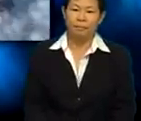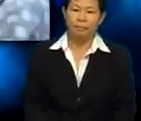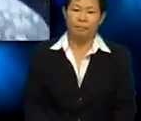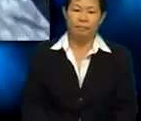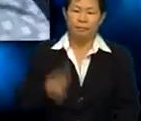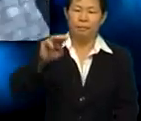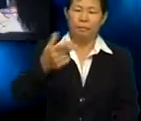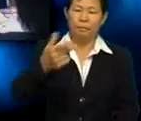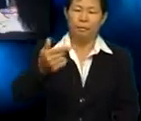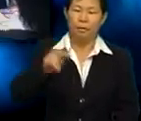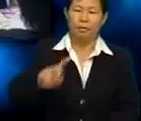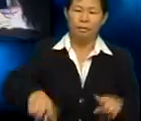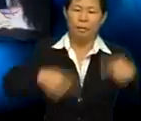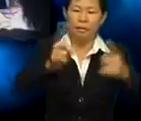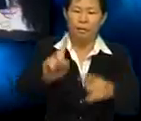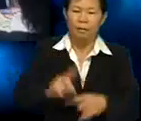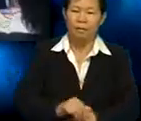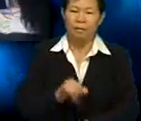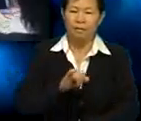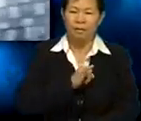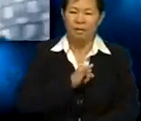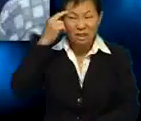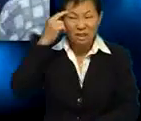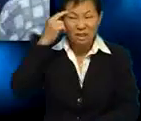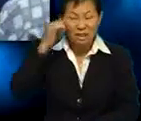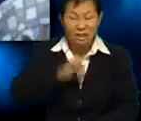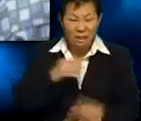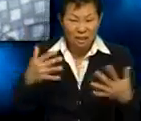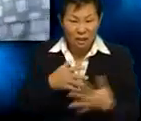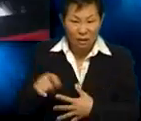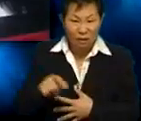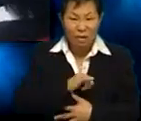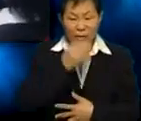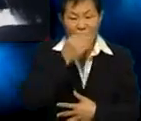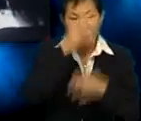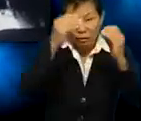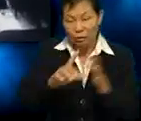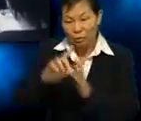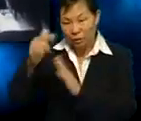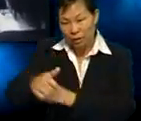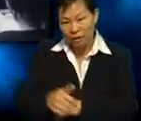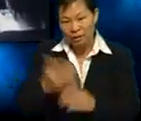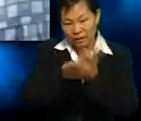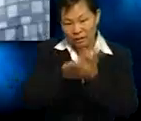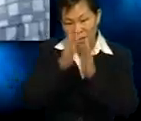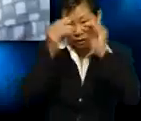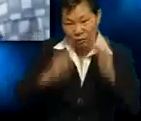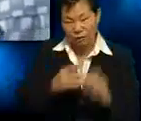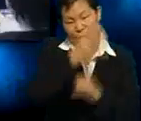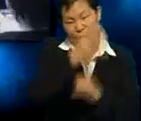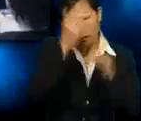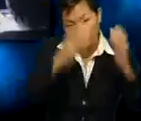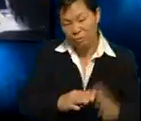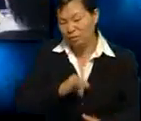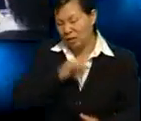Bohan, awak nak pergi mana tu duduk dah? Fatin, nak ingat saya takut awak ke? Saya bagi tahu cikgu nanti. Elak nak jadi cikgu pula. Awak bagi tahulah. Saya tak